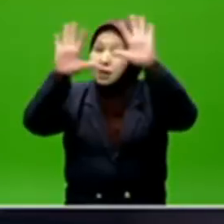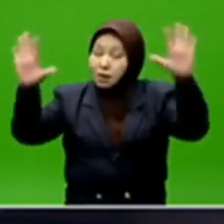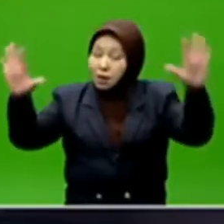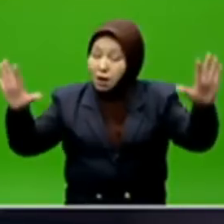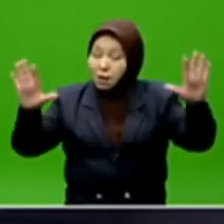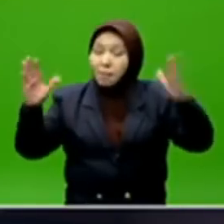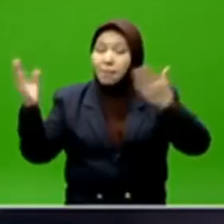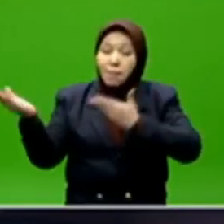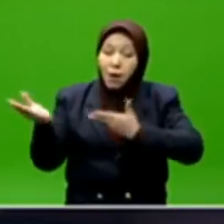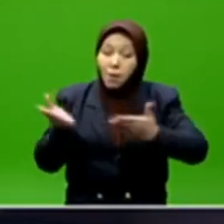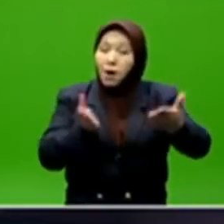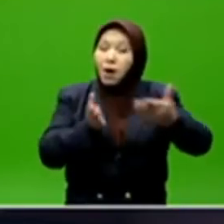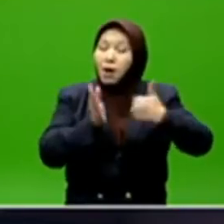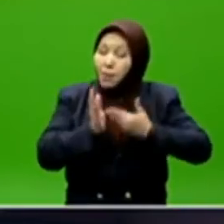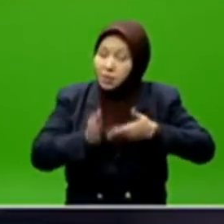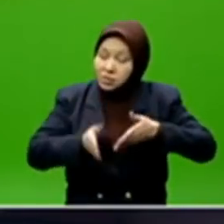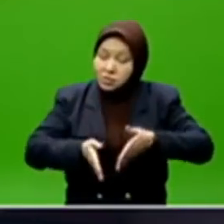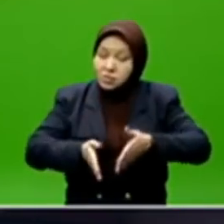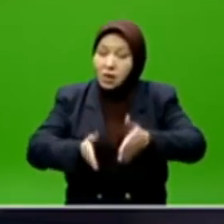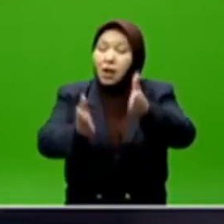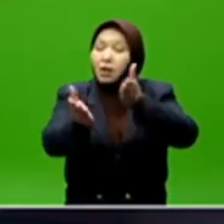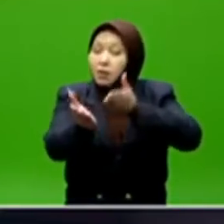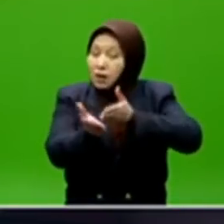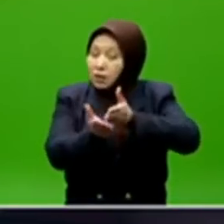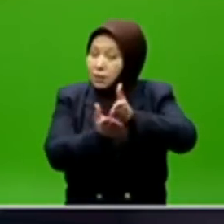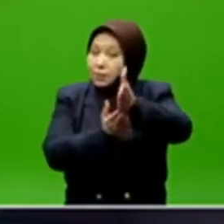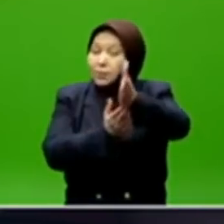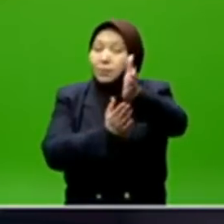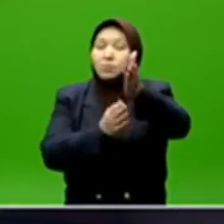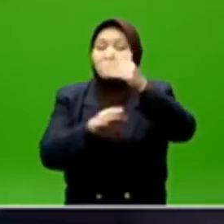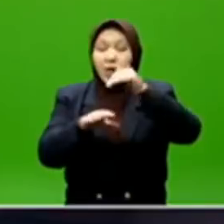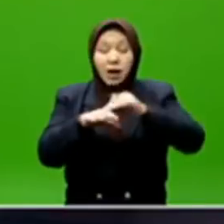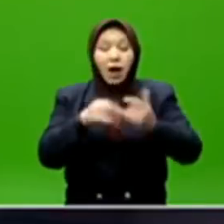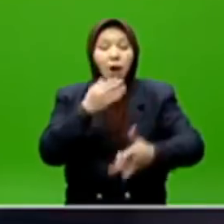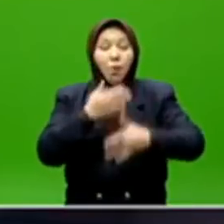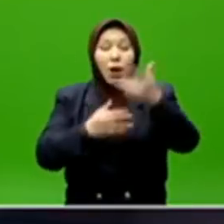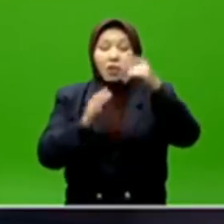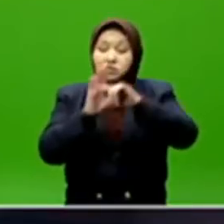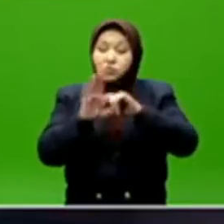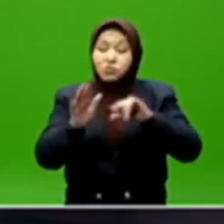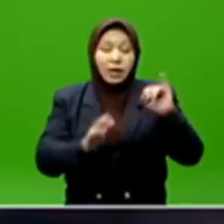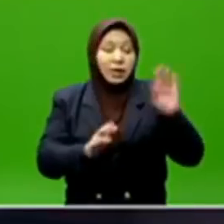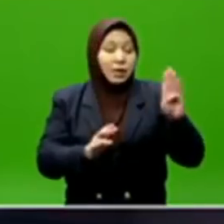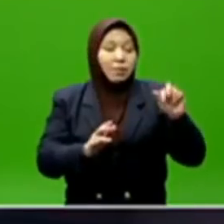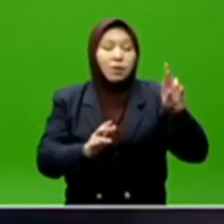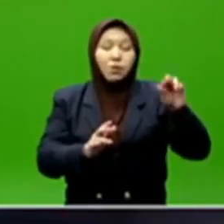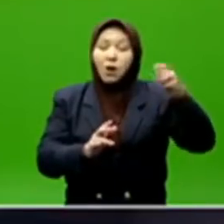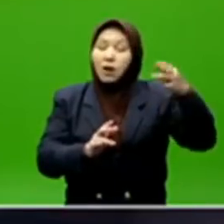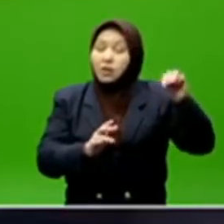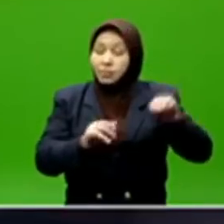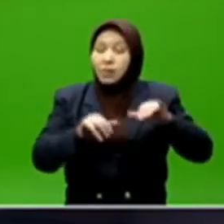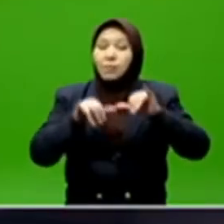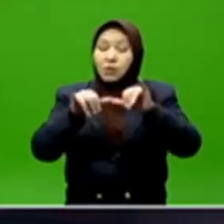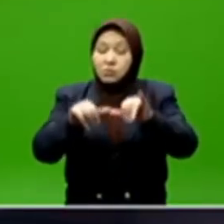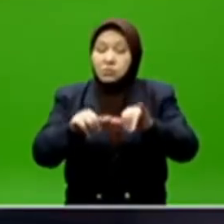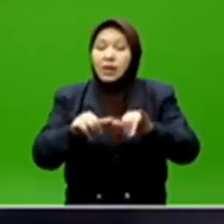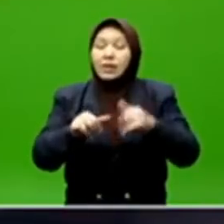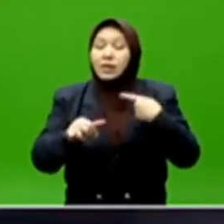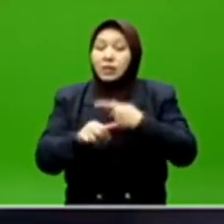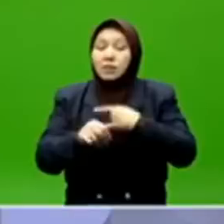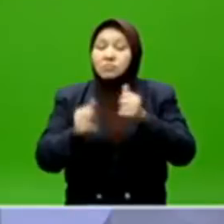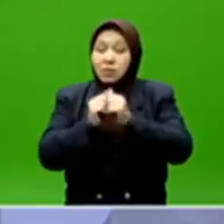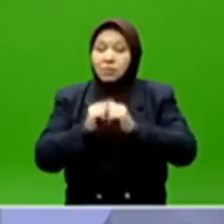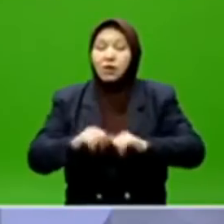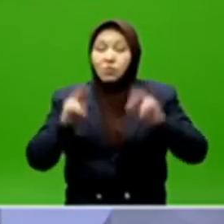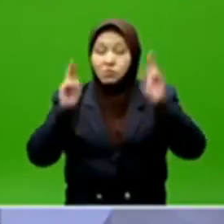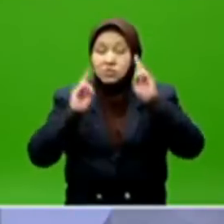jalan Al-Azizil Hamid, sebagaimana kita baca pada awal surah Ibrahim. Hari ini kita akan meneruskan, kita bersama Ustaz Tarmizi Abdul